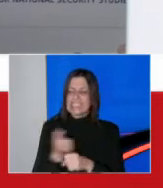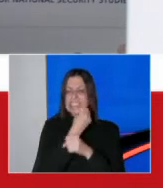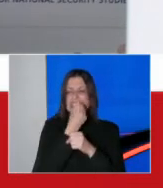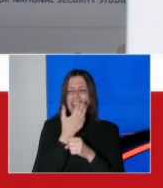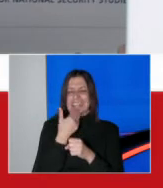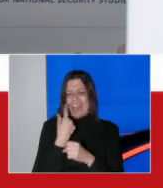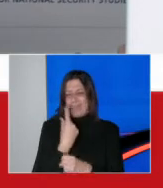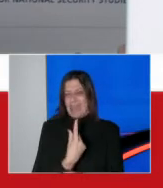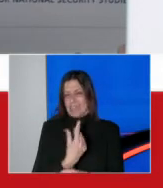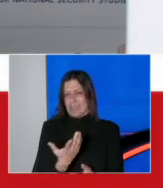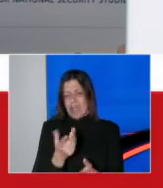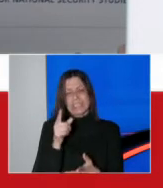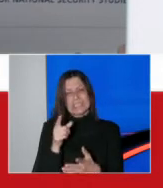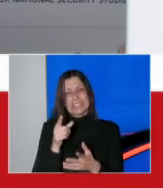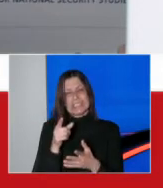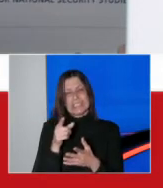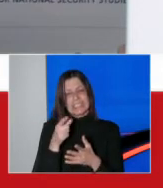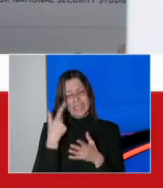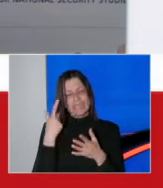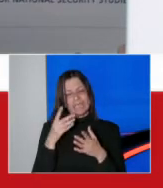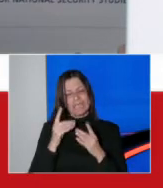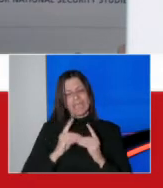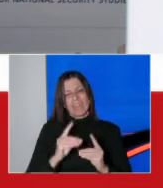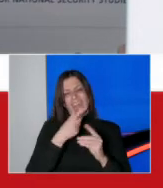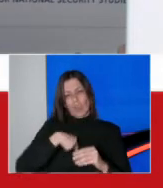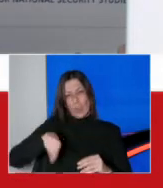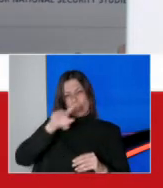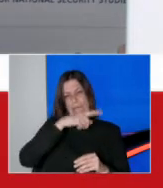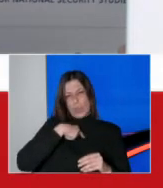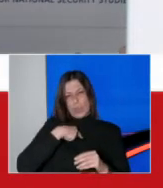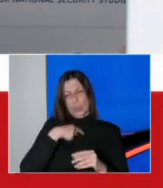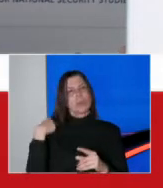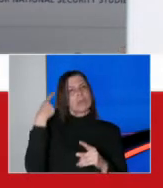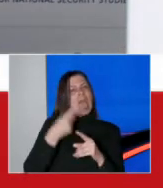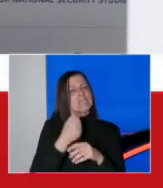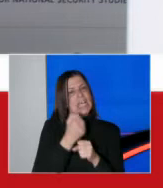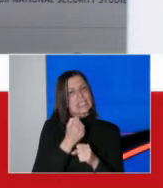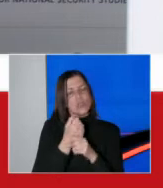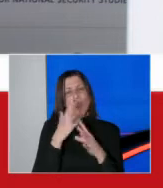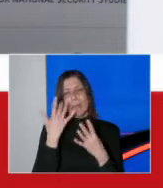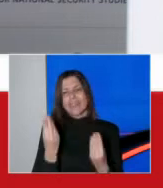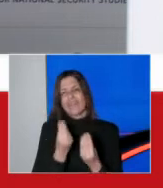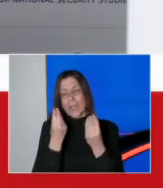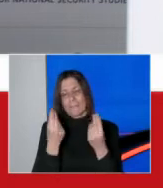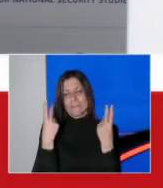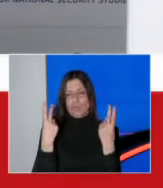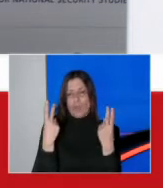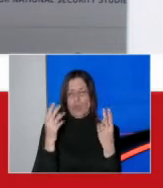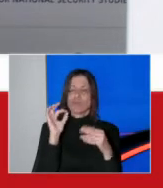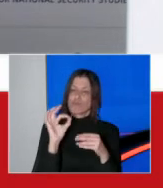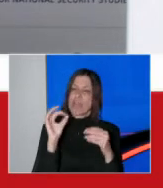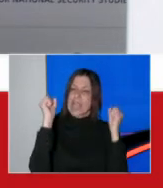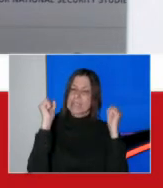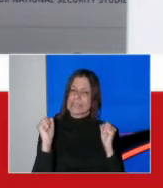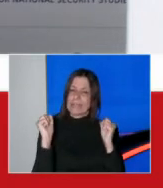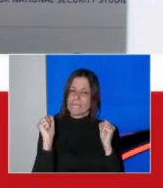מעצמה, היא זאת שהנחתה אותנו. מאז עשינו כמה צעדים משמעותיים בכדי לייצב